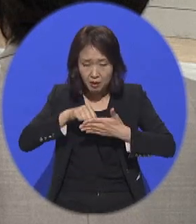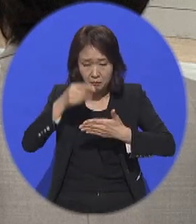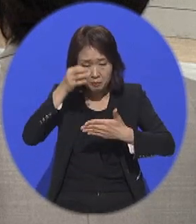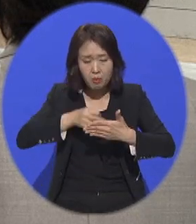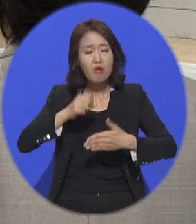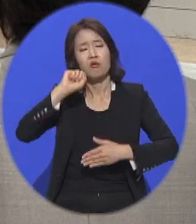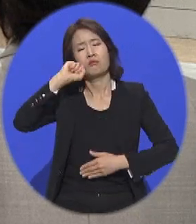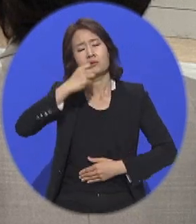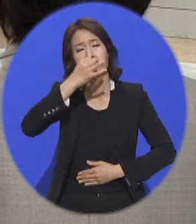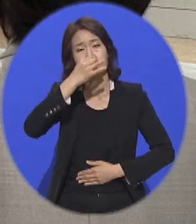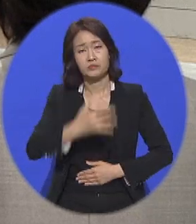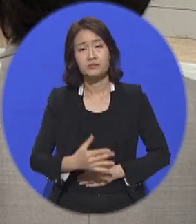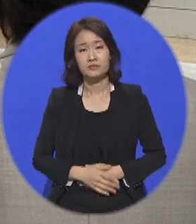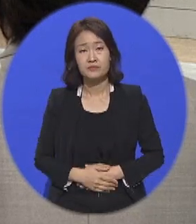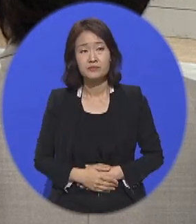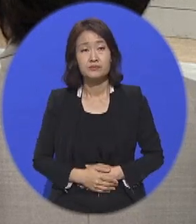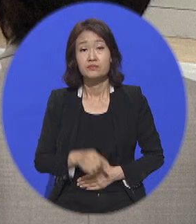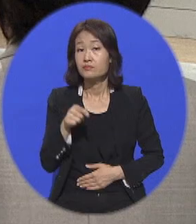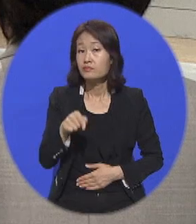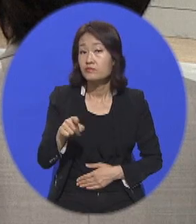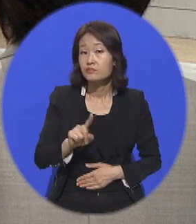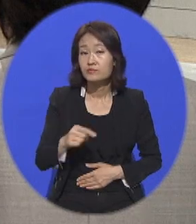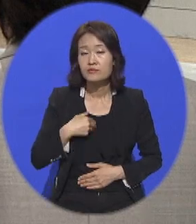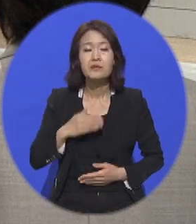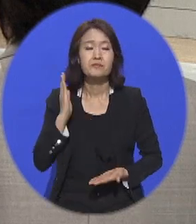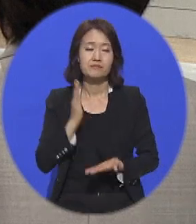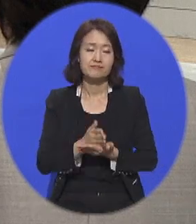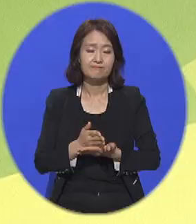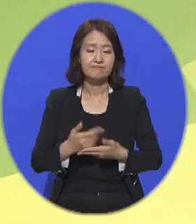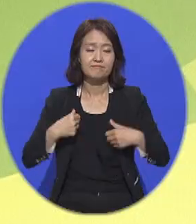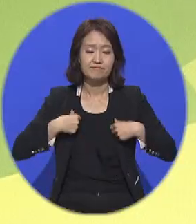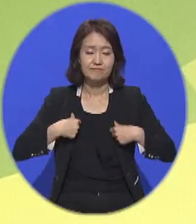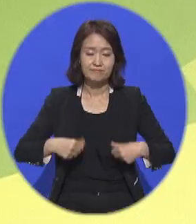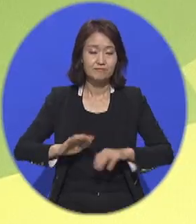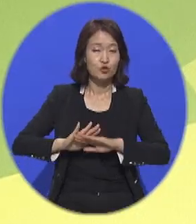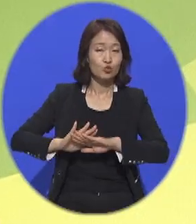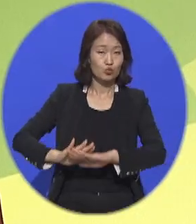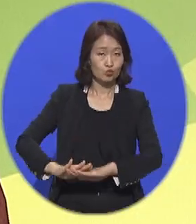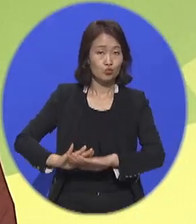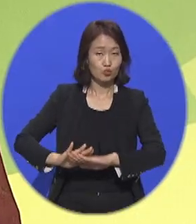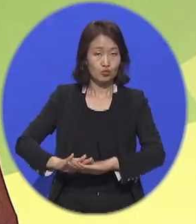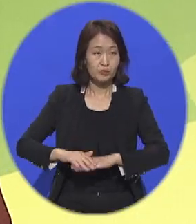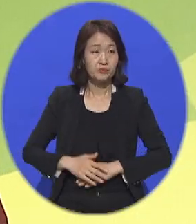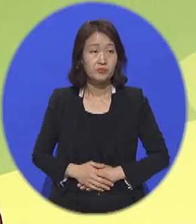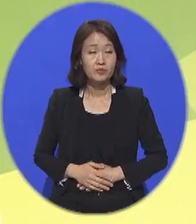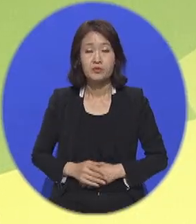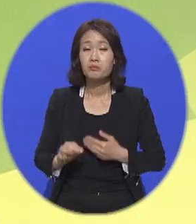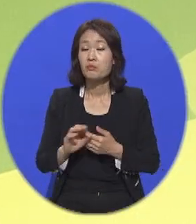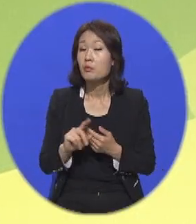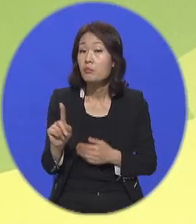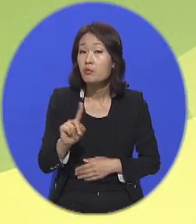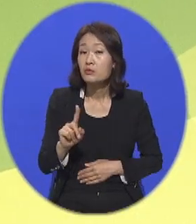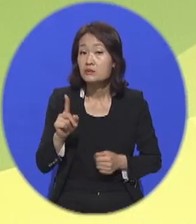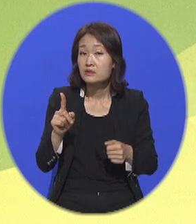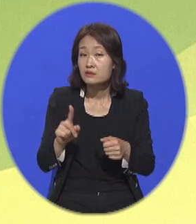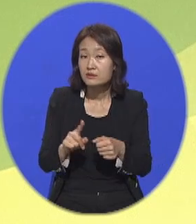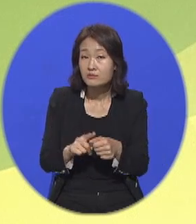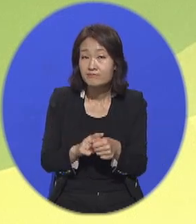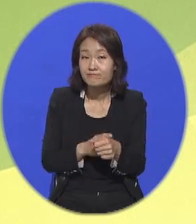않습니다. 예, 이것을 우리는 내려놓아야 됩니다. 자, 내려놓을 때 어떤 것이 되느냐?